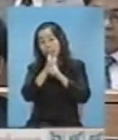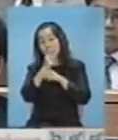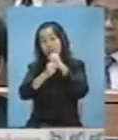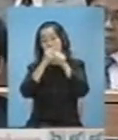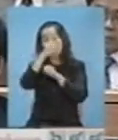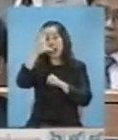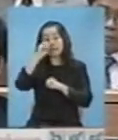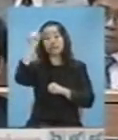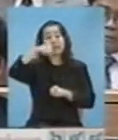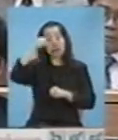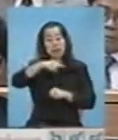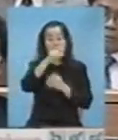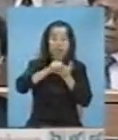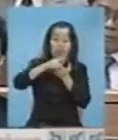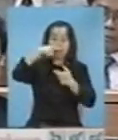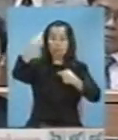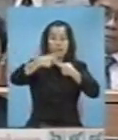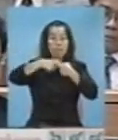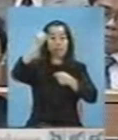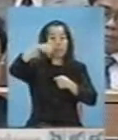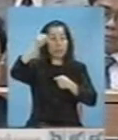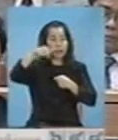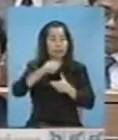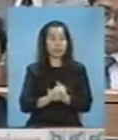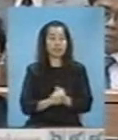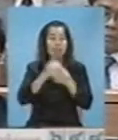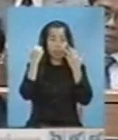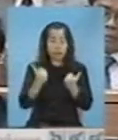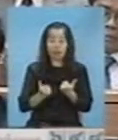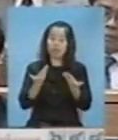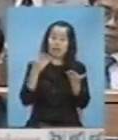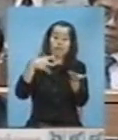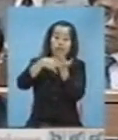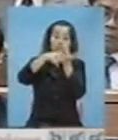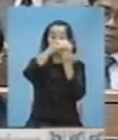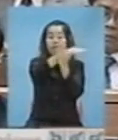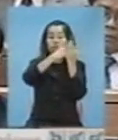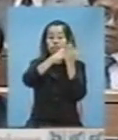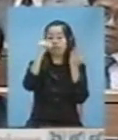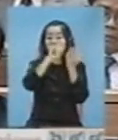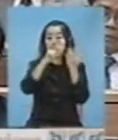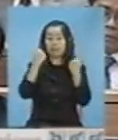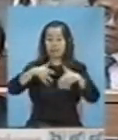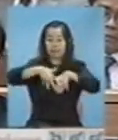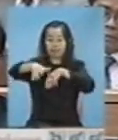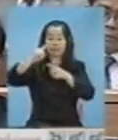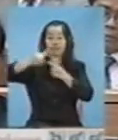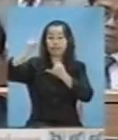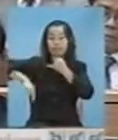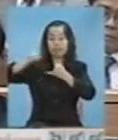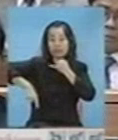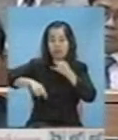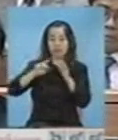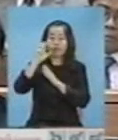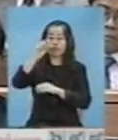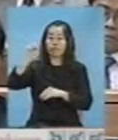ปี50แล้วท่านแก้ลำบากก็เลยเหลือครึ่งหลังแค่ไปทำประชามติหลังจากสส